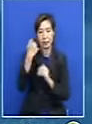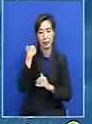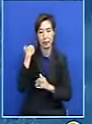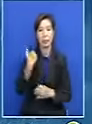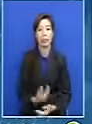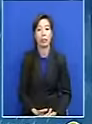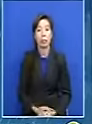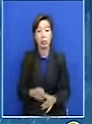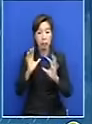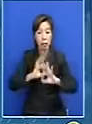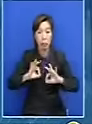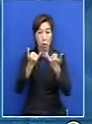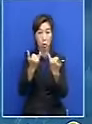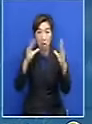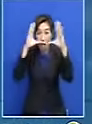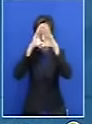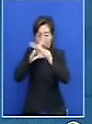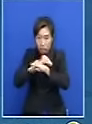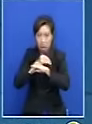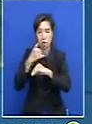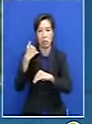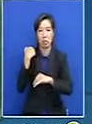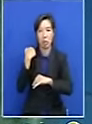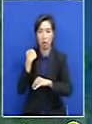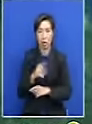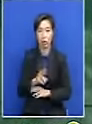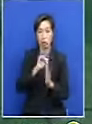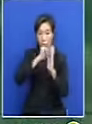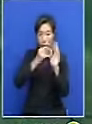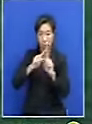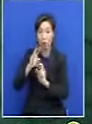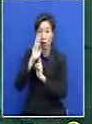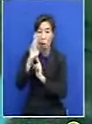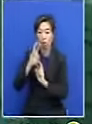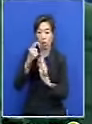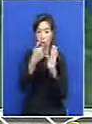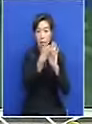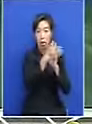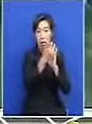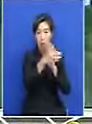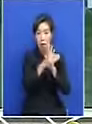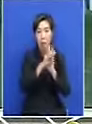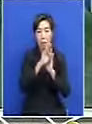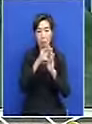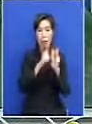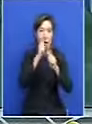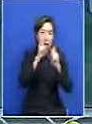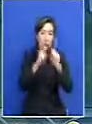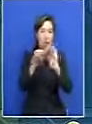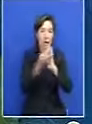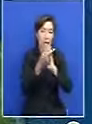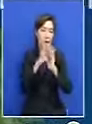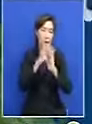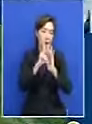ศไทยด้วยโดยเฉพาะในค่ำคืนวันนี้ครับยังมีพื้นที่ที่ต้องเฝ้าระวังครับไม่ว่าจะเป็นพื้นที่ทางด้านภาคอีสานนะครับจังหวัดเลยหนองค